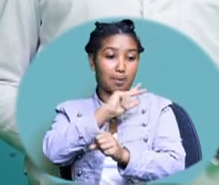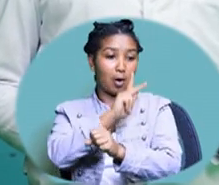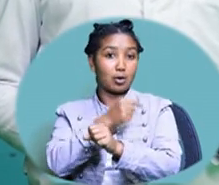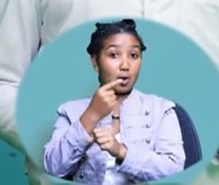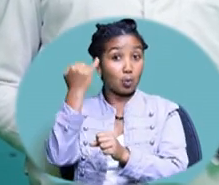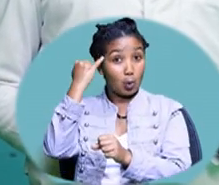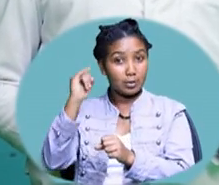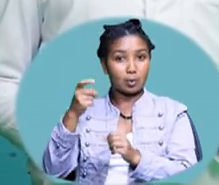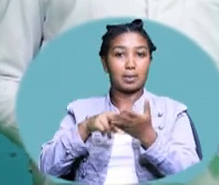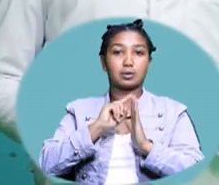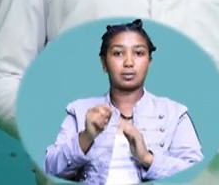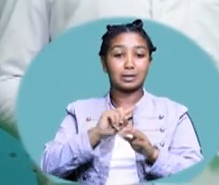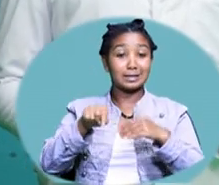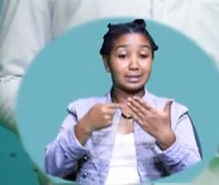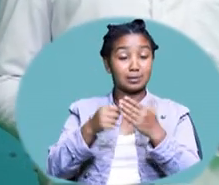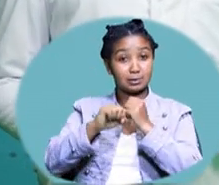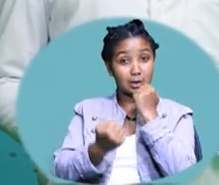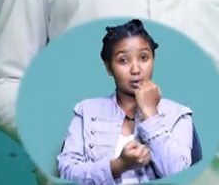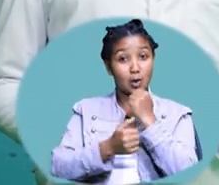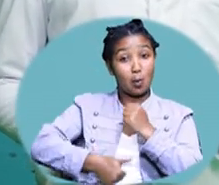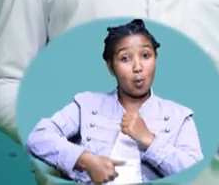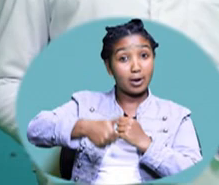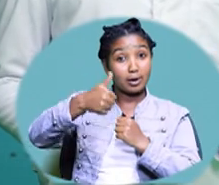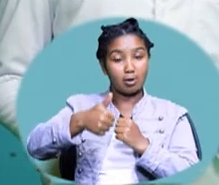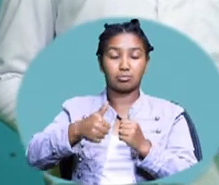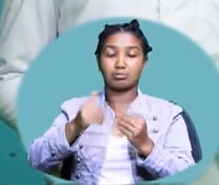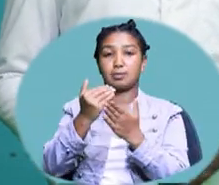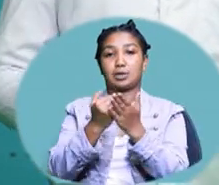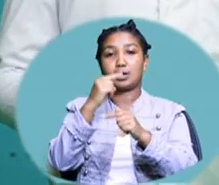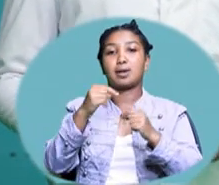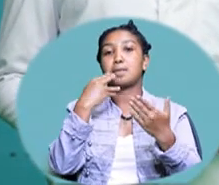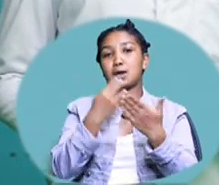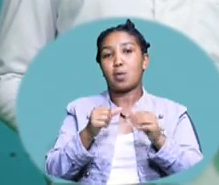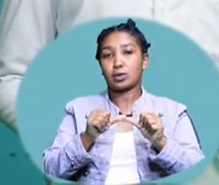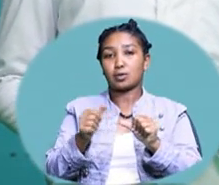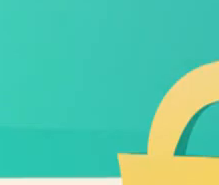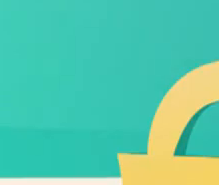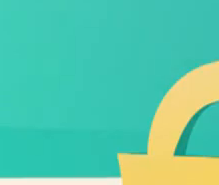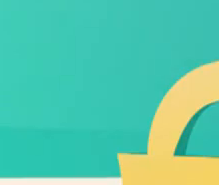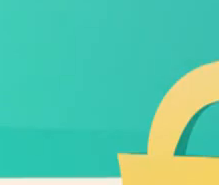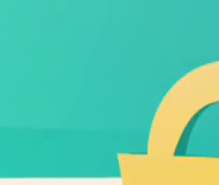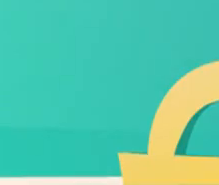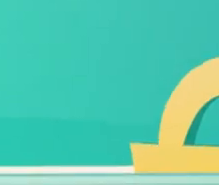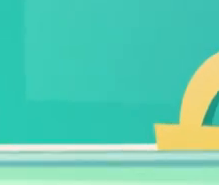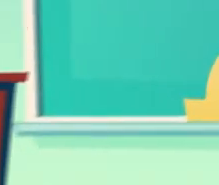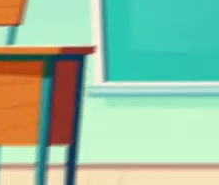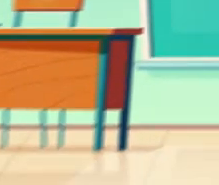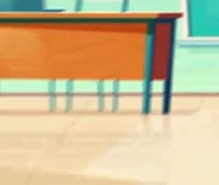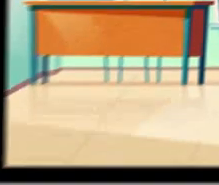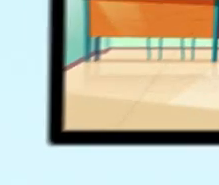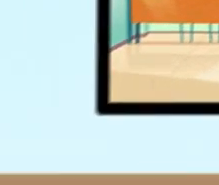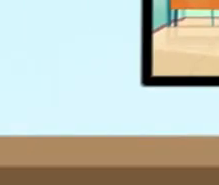ኮንሴፕት ይሆናል ማለት ነው። በዚህ መሰረት ወደ ዋናው ትምህርት እንሄዳለን። መልካም ቆይታ እንዲሆንላችሁ እመኛለሁ።